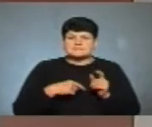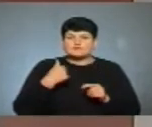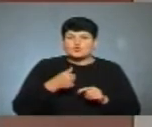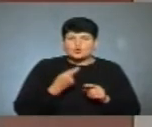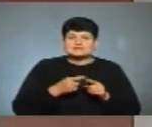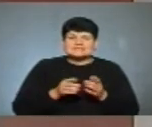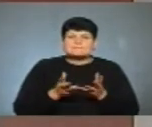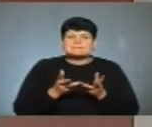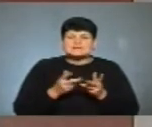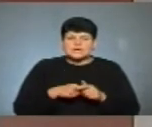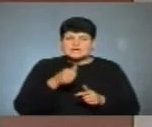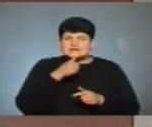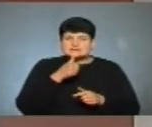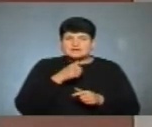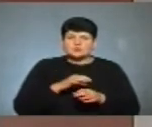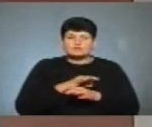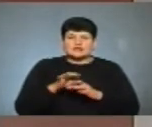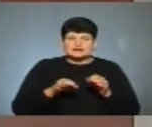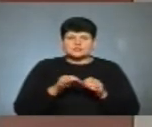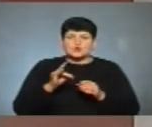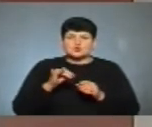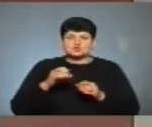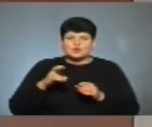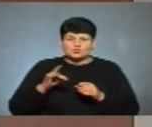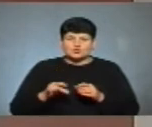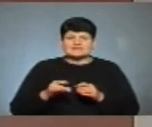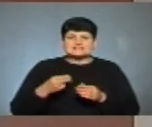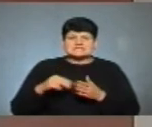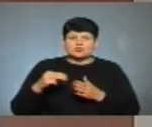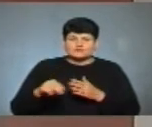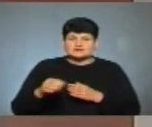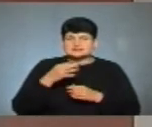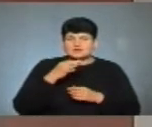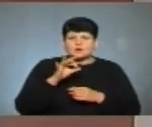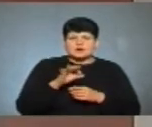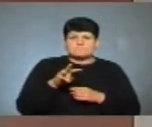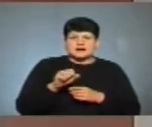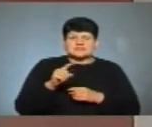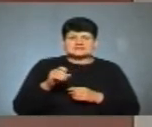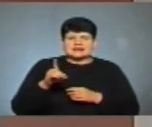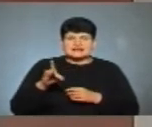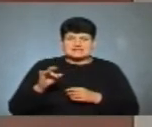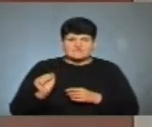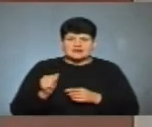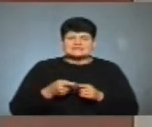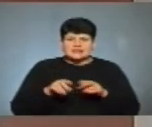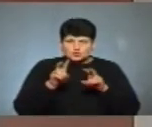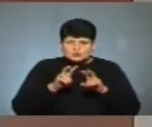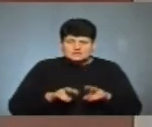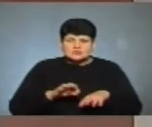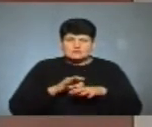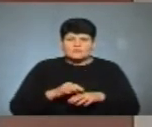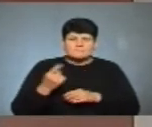Такі підрахунки експертів проєкту «Розкороновані закупівлі», розповіла одна з них Ольга Мазаєва. За її словами, таке дослідження